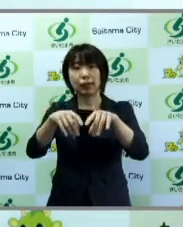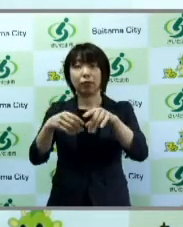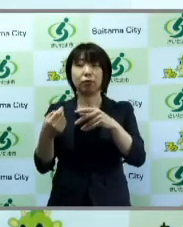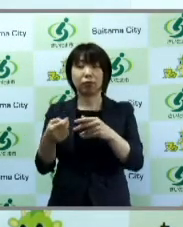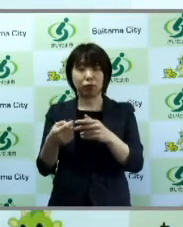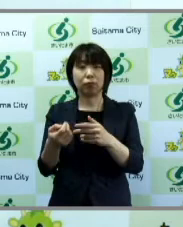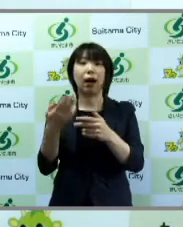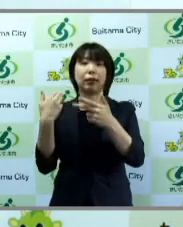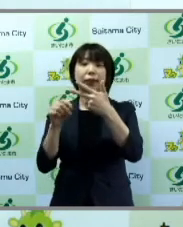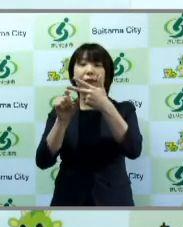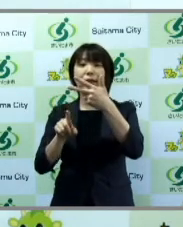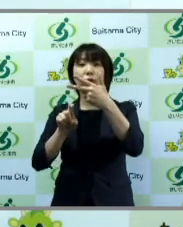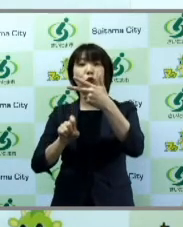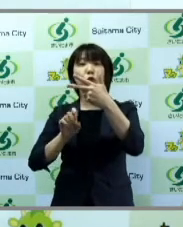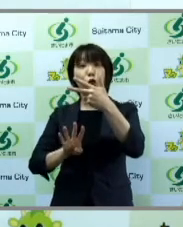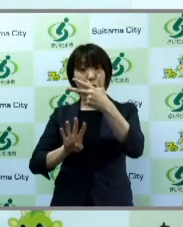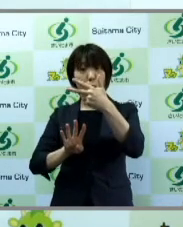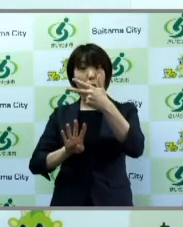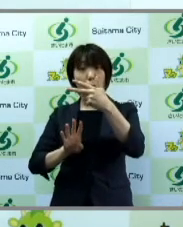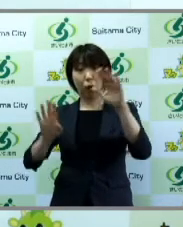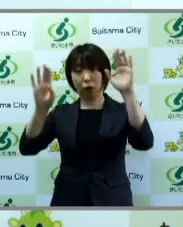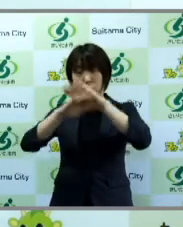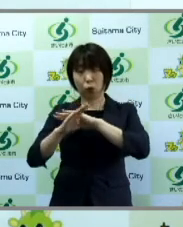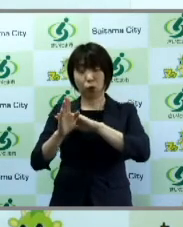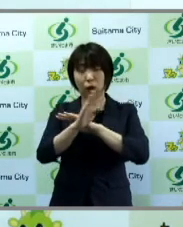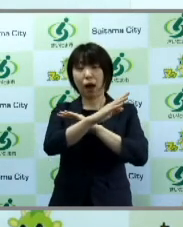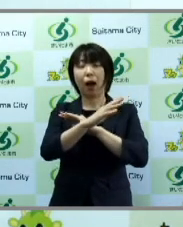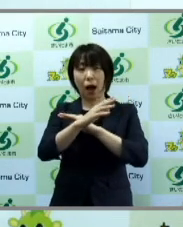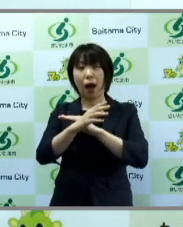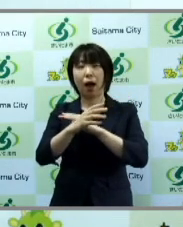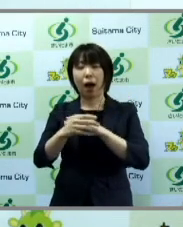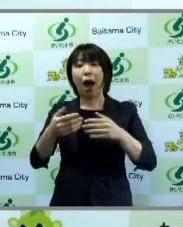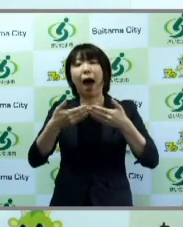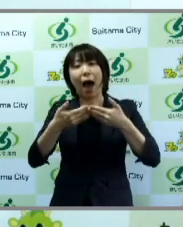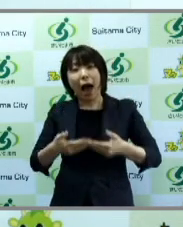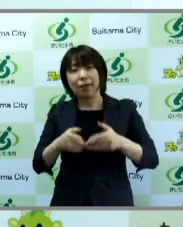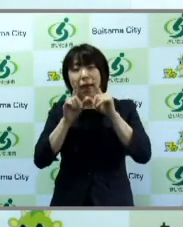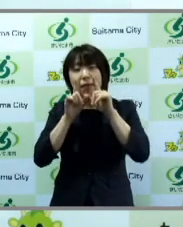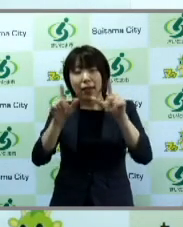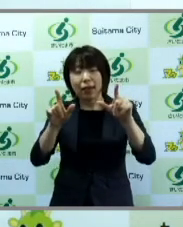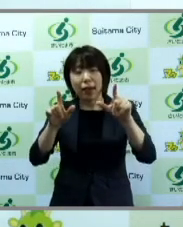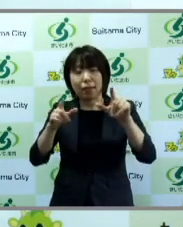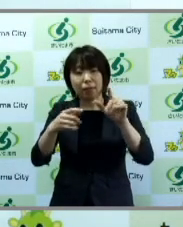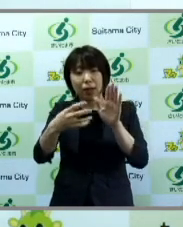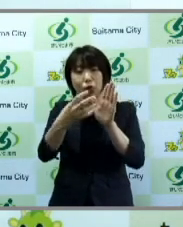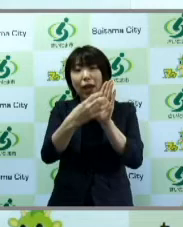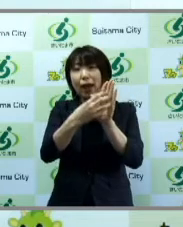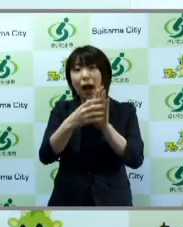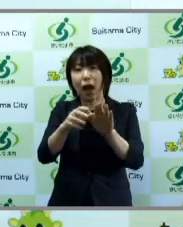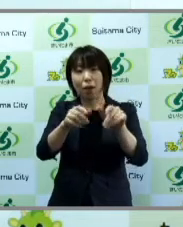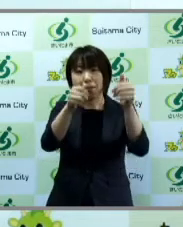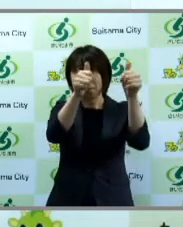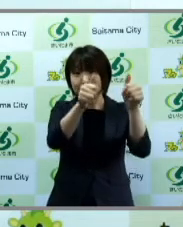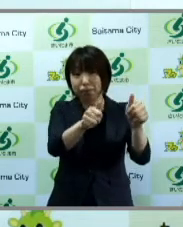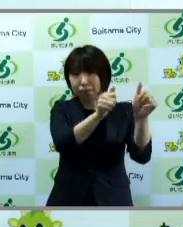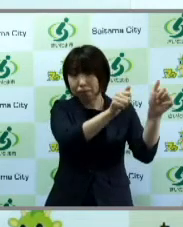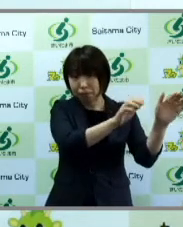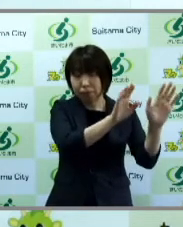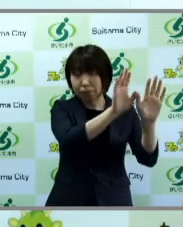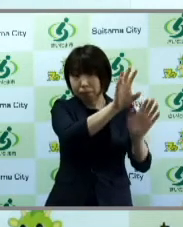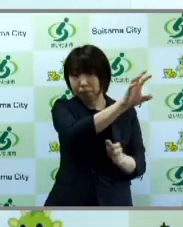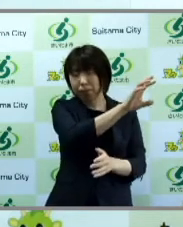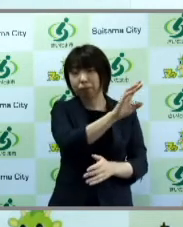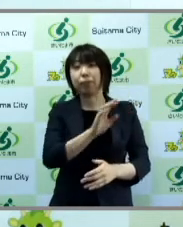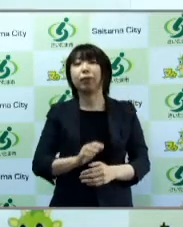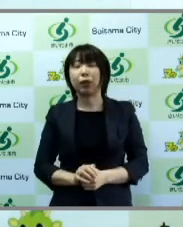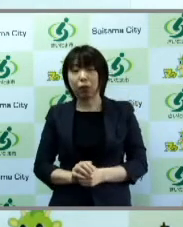その活動をされてますけれども、これの対する支援というんですかね、補助金なのか人的なのか